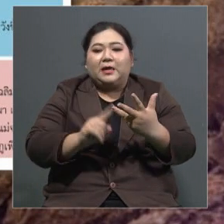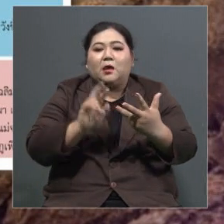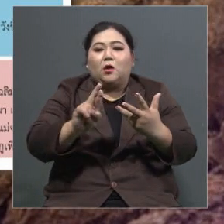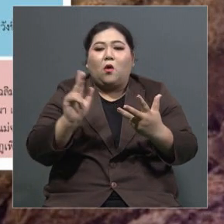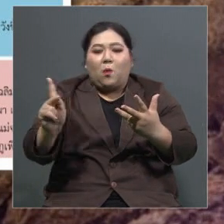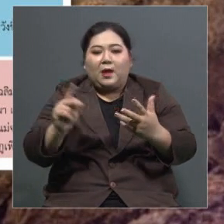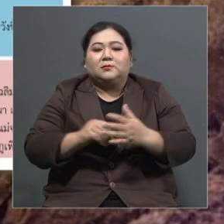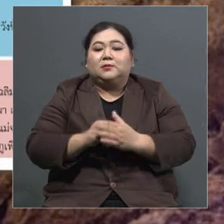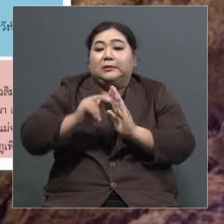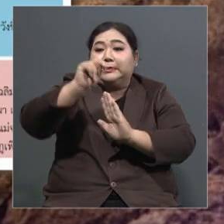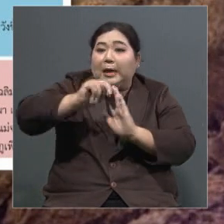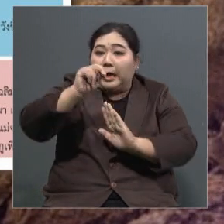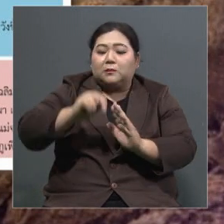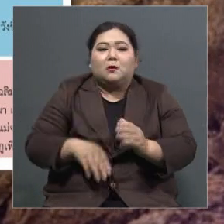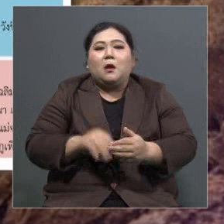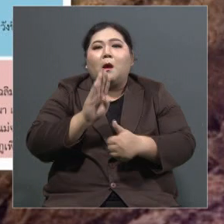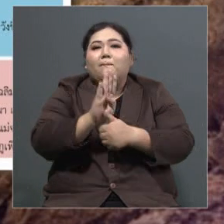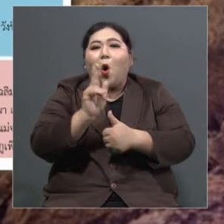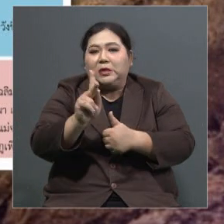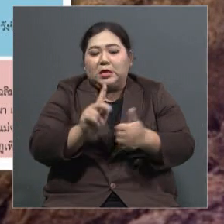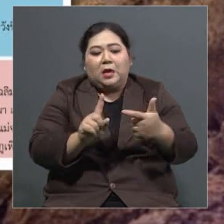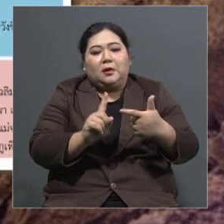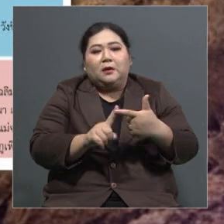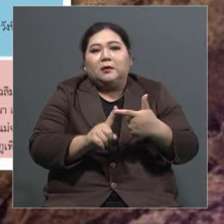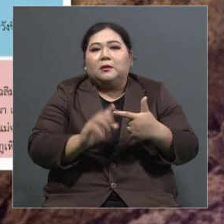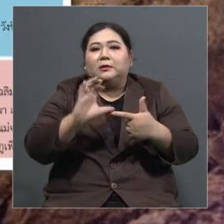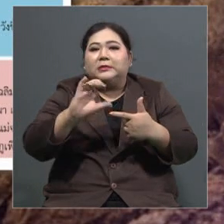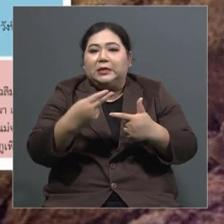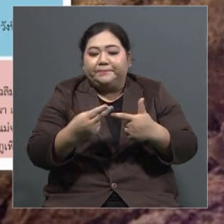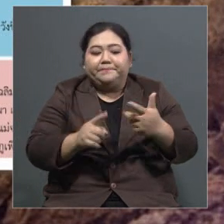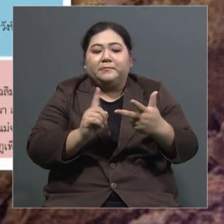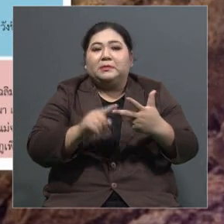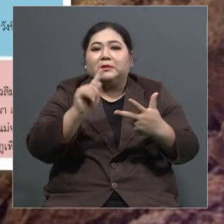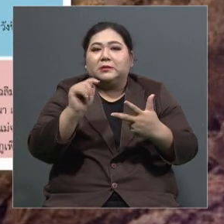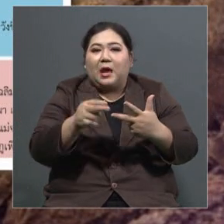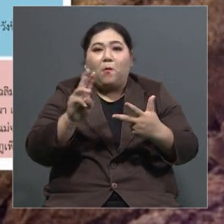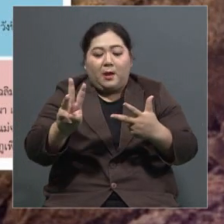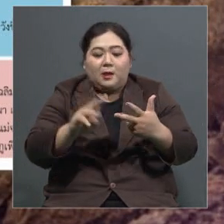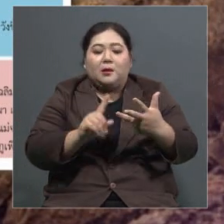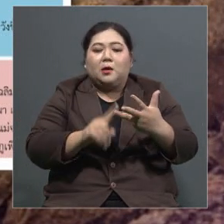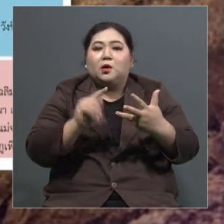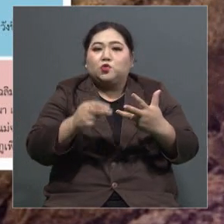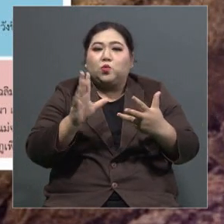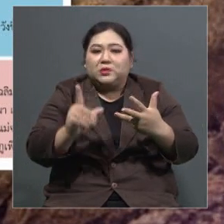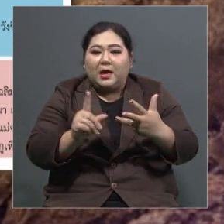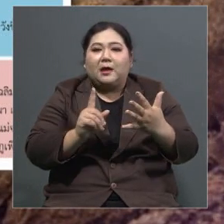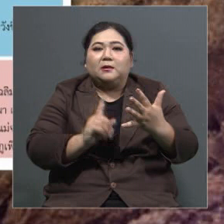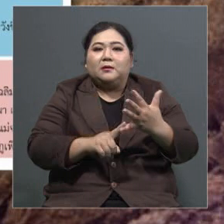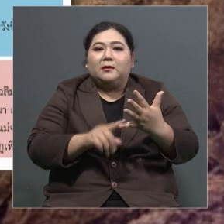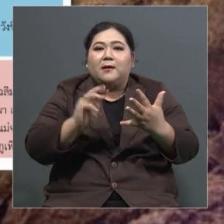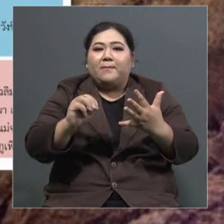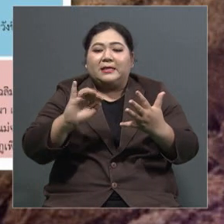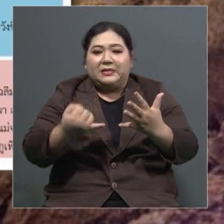ส่วนที่น่านที่อำเภอบ่อเกลือเฉลิมพระเกียรติปัวท่าวังผาเชียงกลางทุ่งช้างสองแควแม่จริม